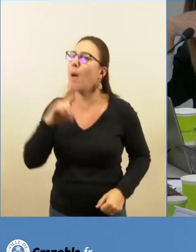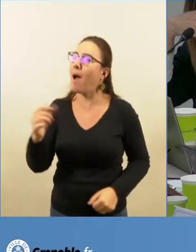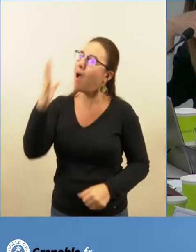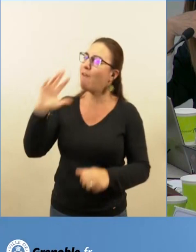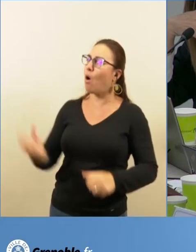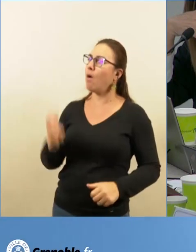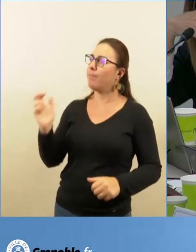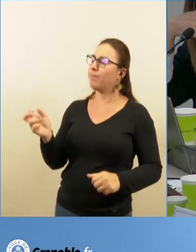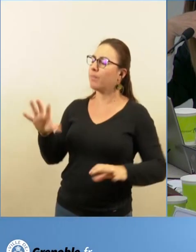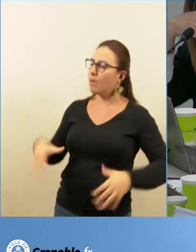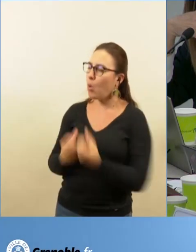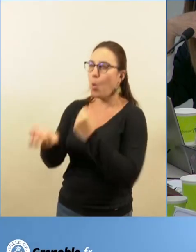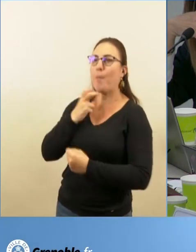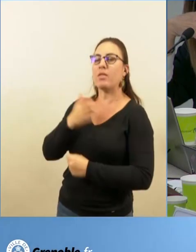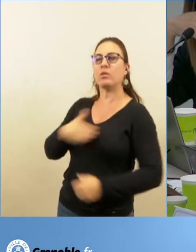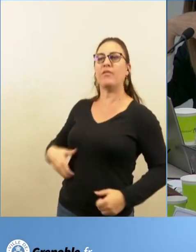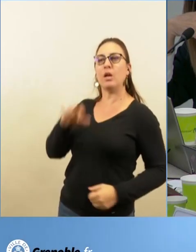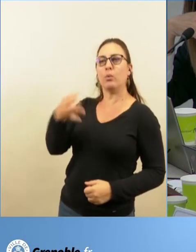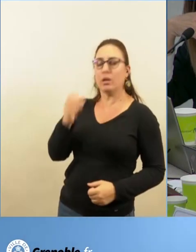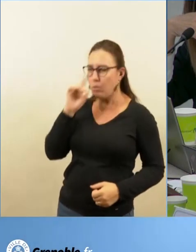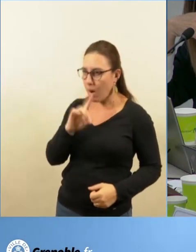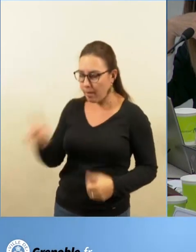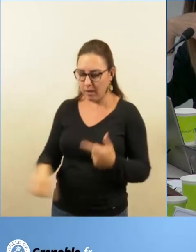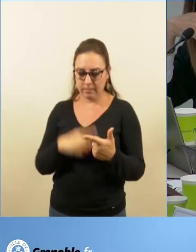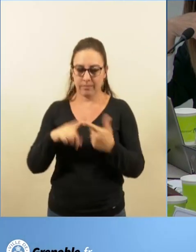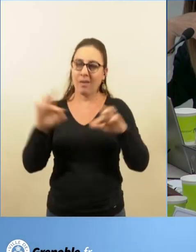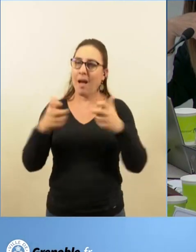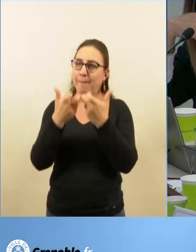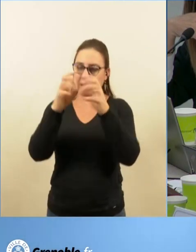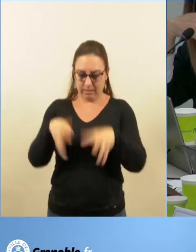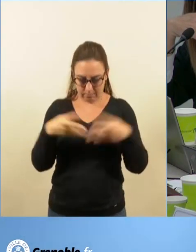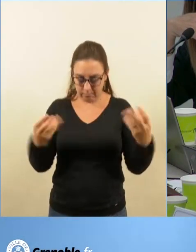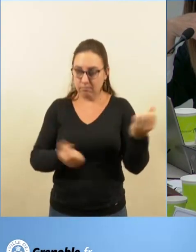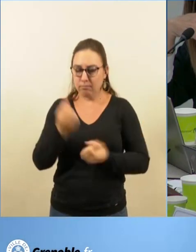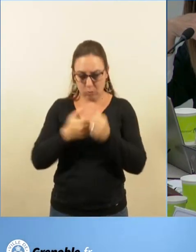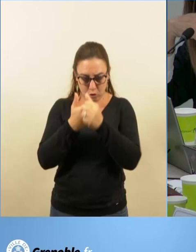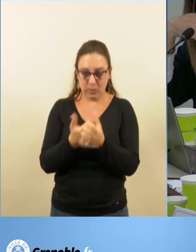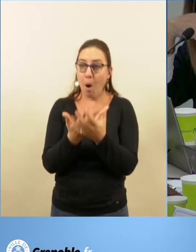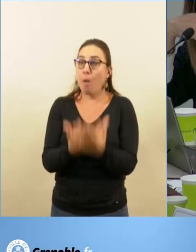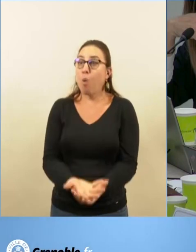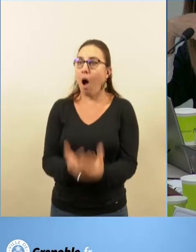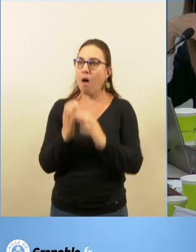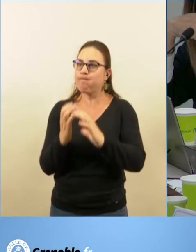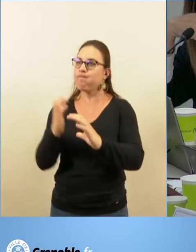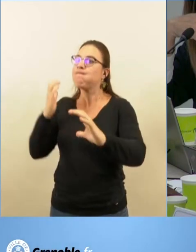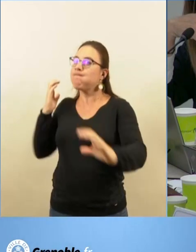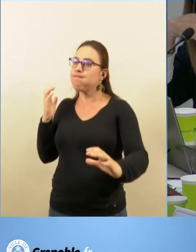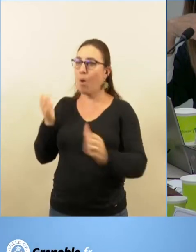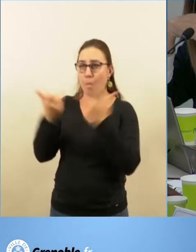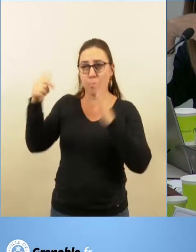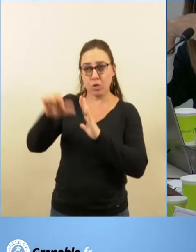compétence deuxièmement où en sont les études sur la tarification des véhicules en fonction de leur poids que vous nous avez promis il y a plusieurs mois